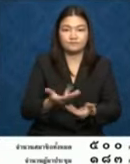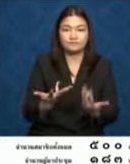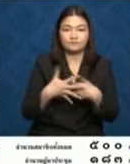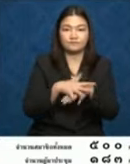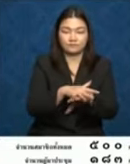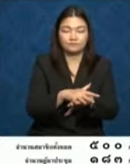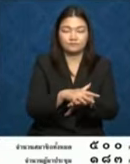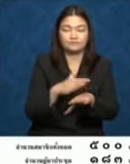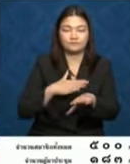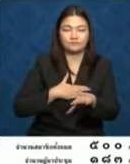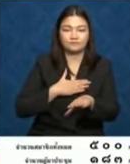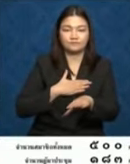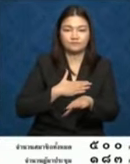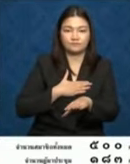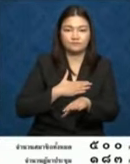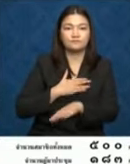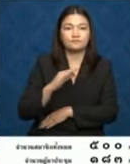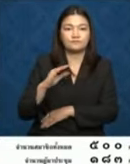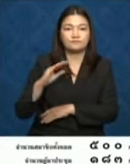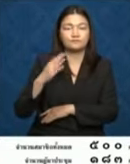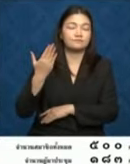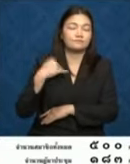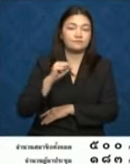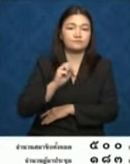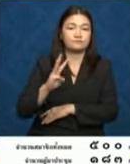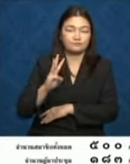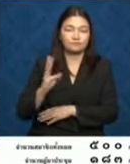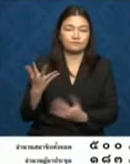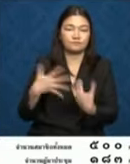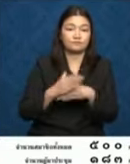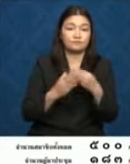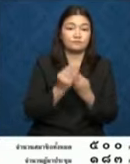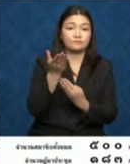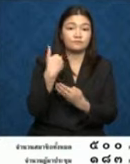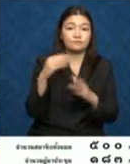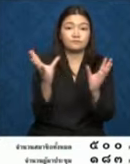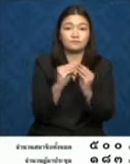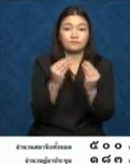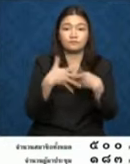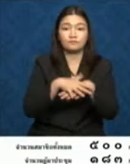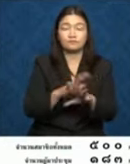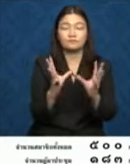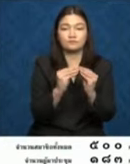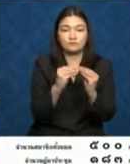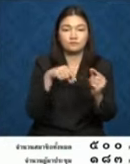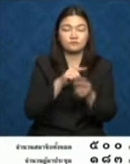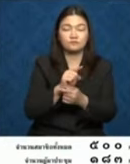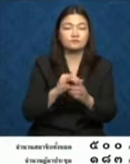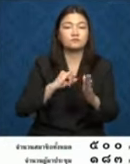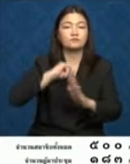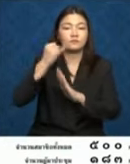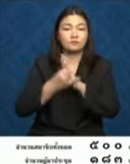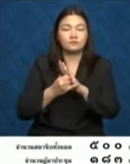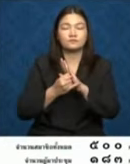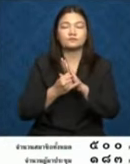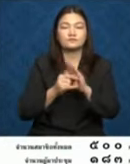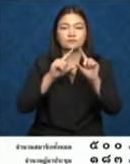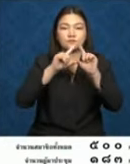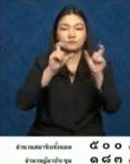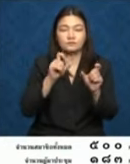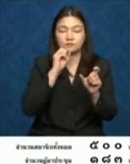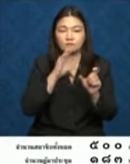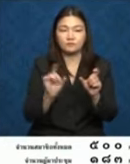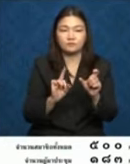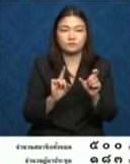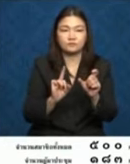สยามเพ็งพาณิชพักดีสมาชิกวุฒิสภาครับได้ร่วมประชุมเมื่อสัปดาห์ที่แล้วที่จังหวัดเพชรบูรณ์ครับเรื่องความเดือดร้อนของพี่น้อง